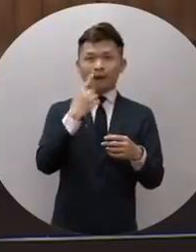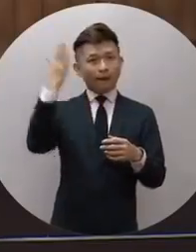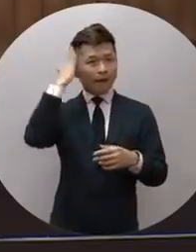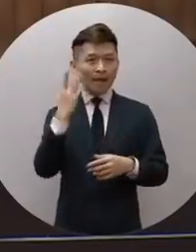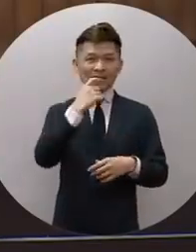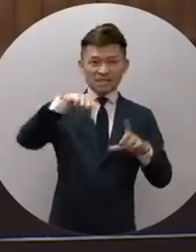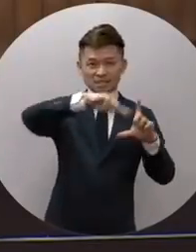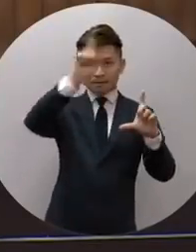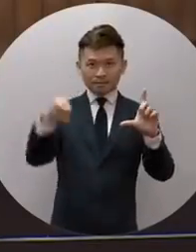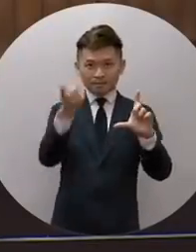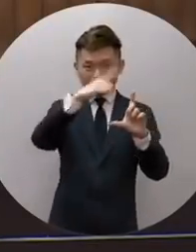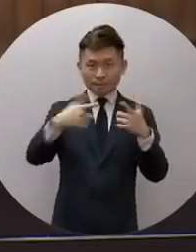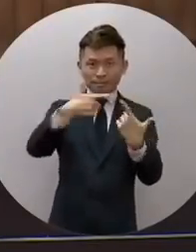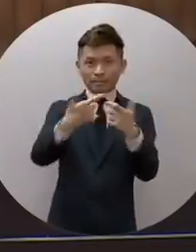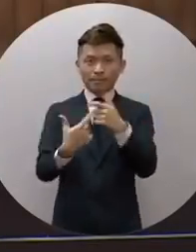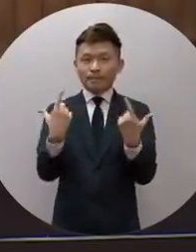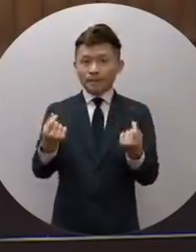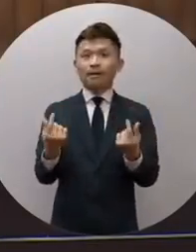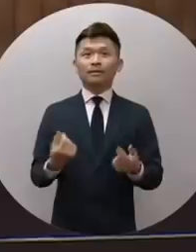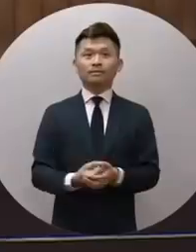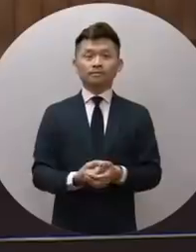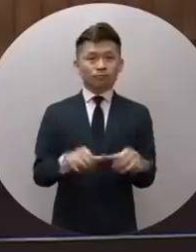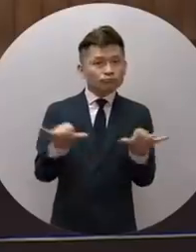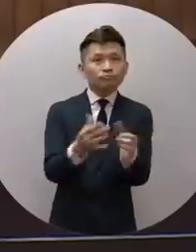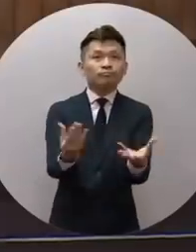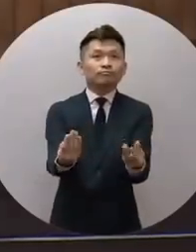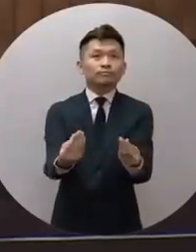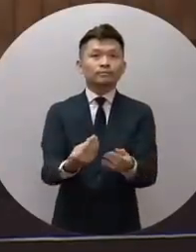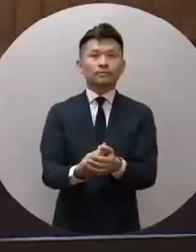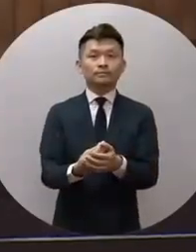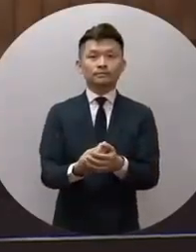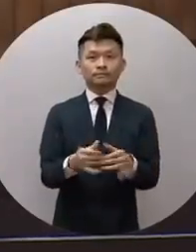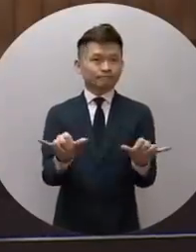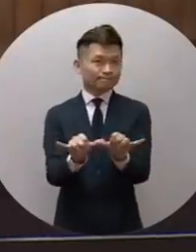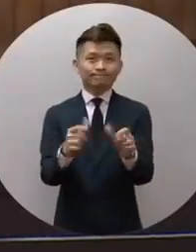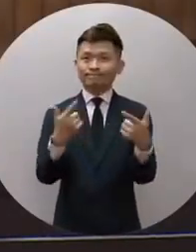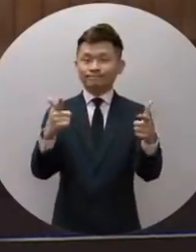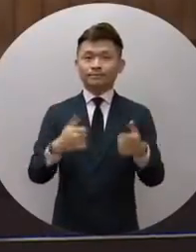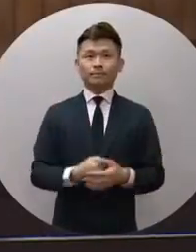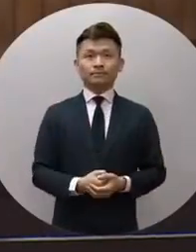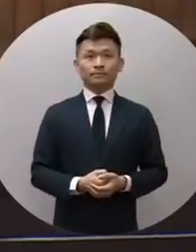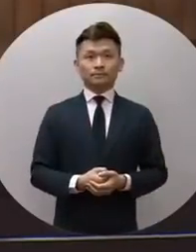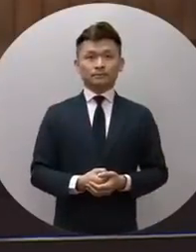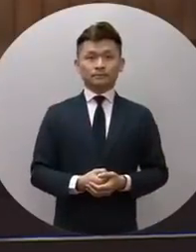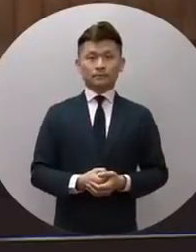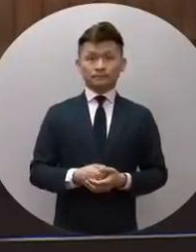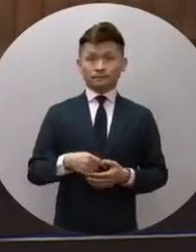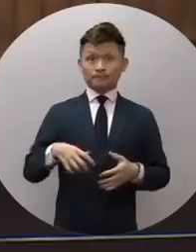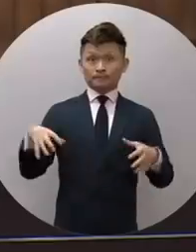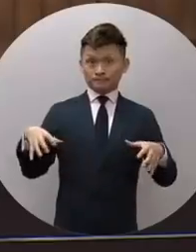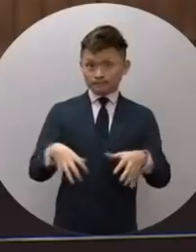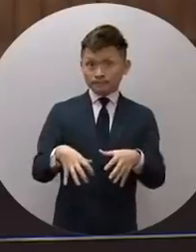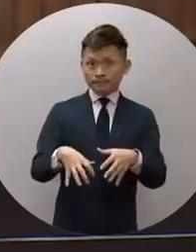系，不矛盾对立，也不冲突互斥。红地左上